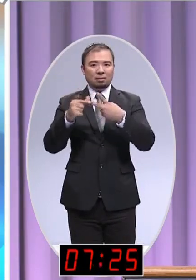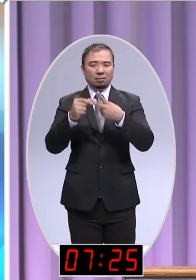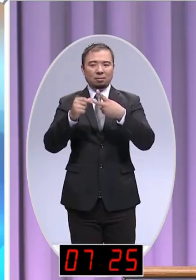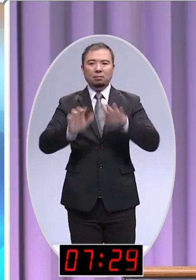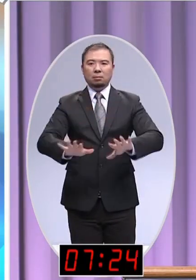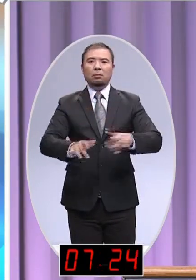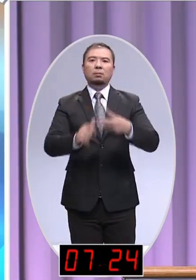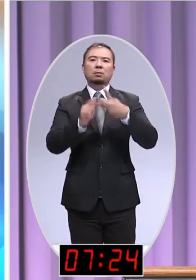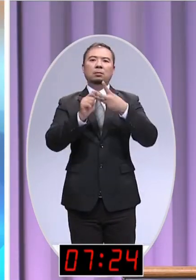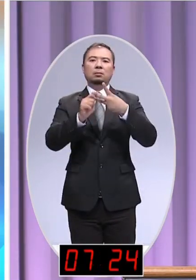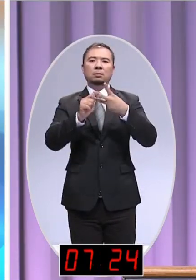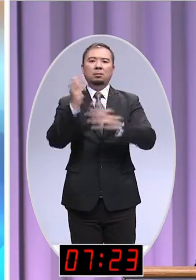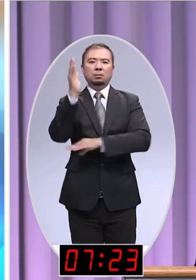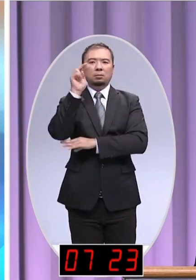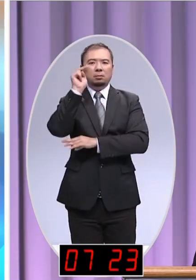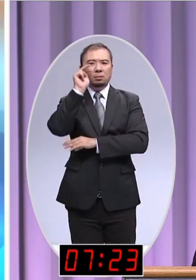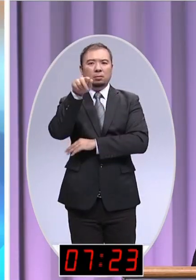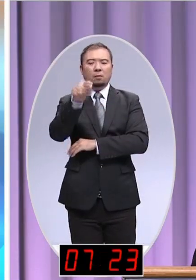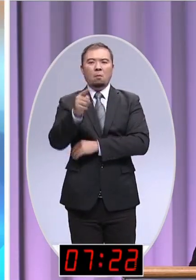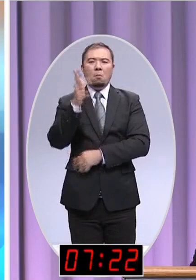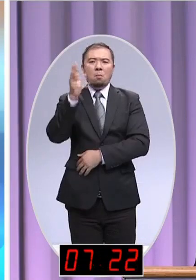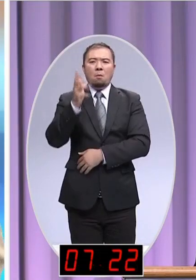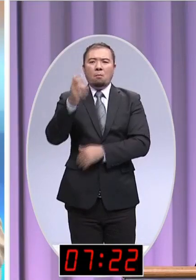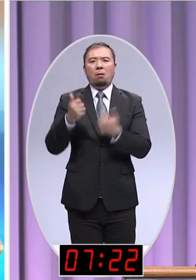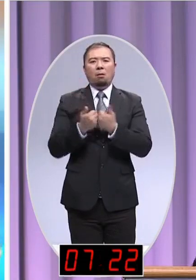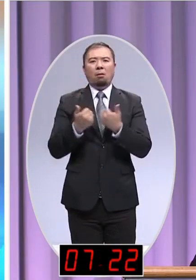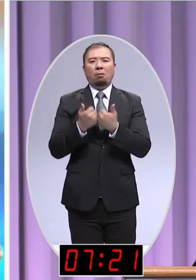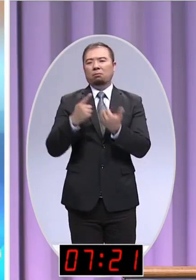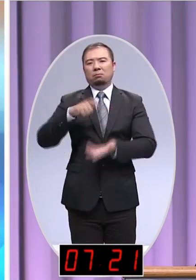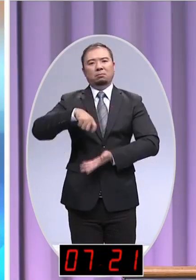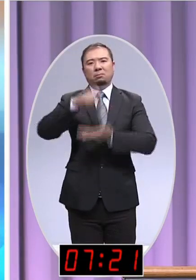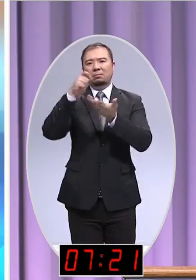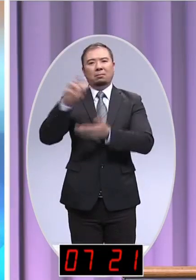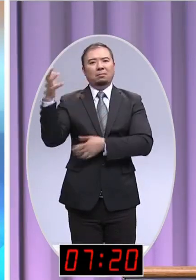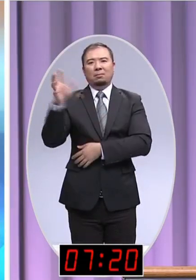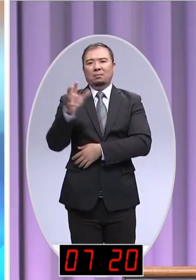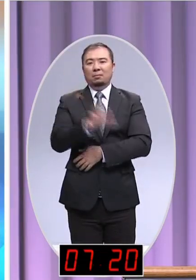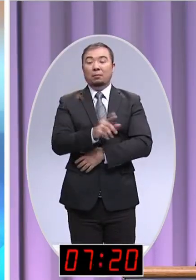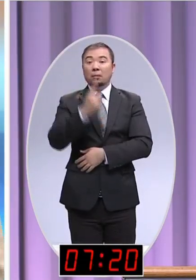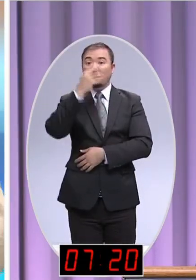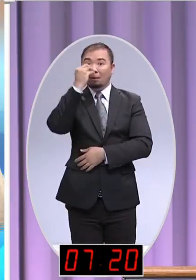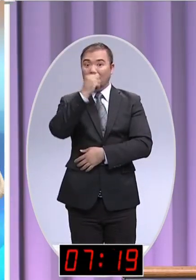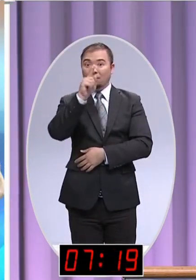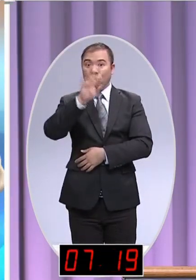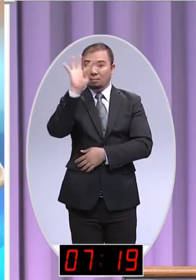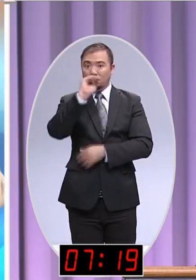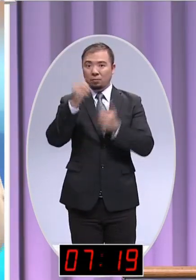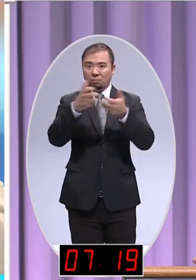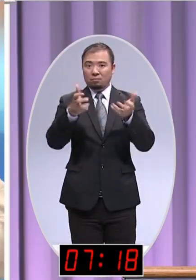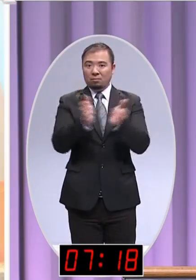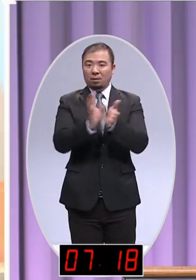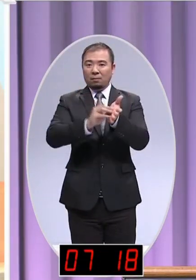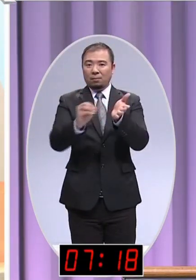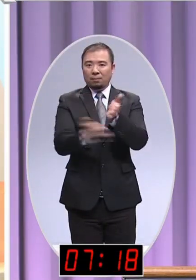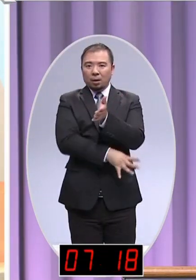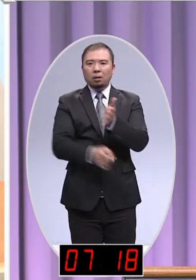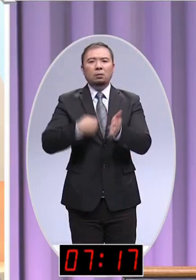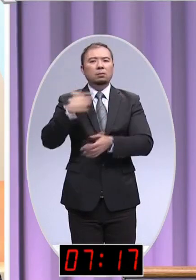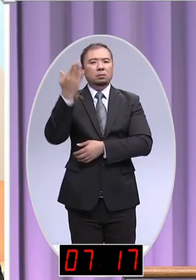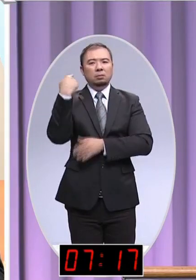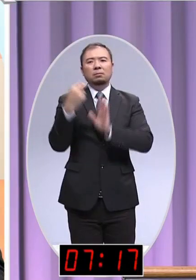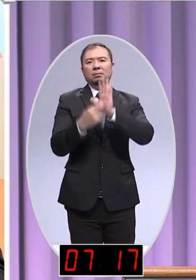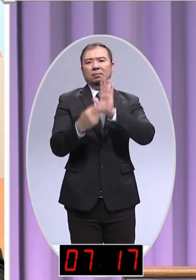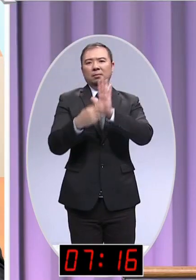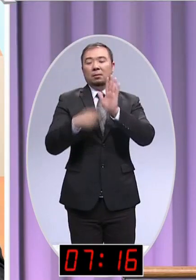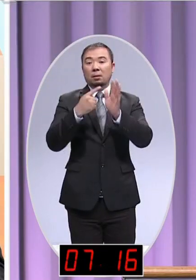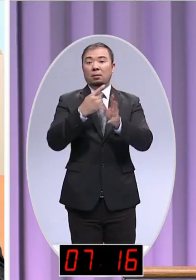表会你都谈到特征组的事情，但是特征组之所以被废，我也讲过了，因为马